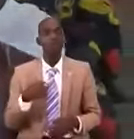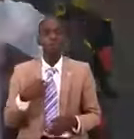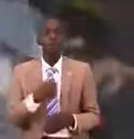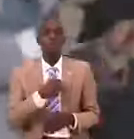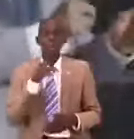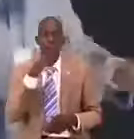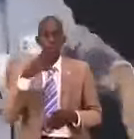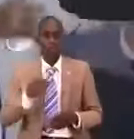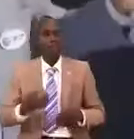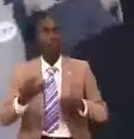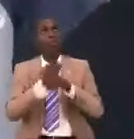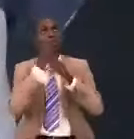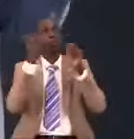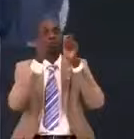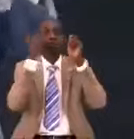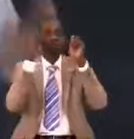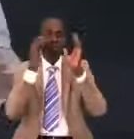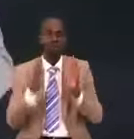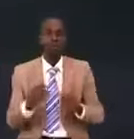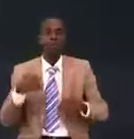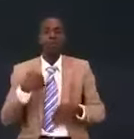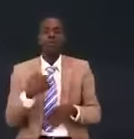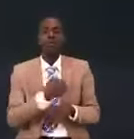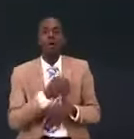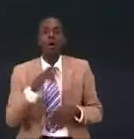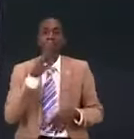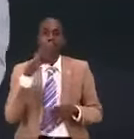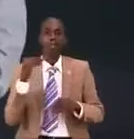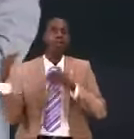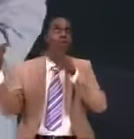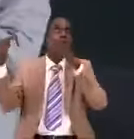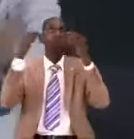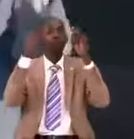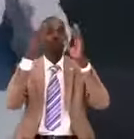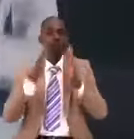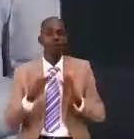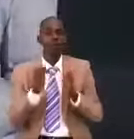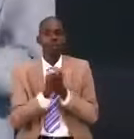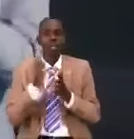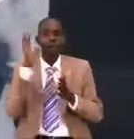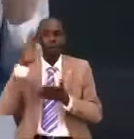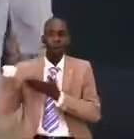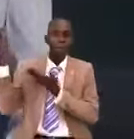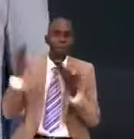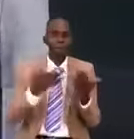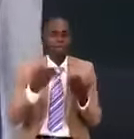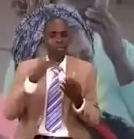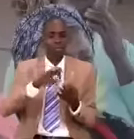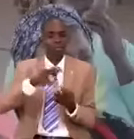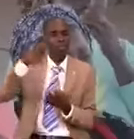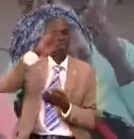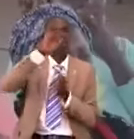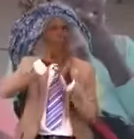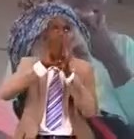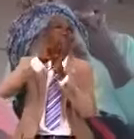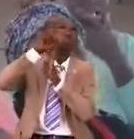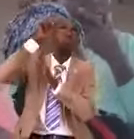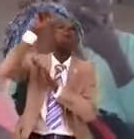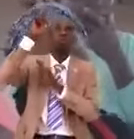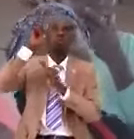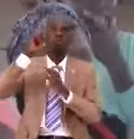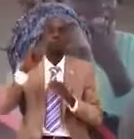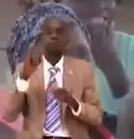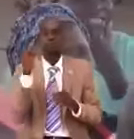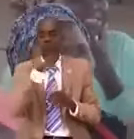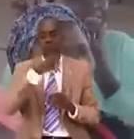feront tombés les Goliaths spirituels de nos jours nous le ferons tomber au nom de